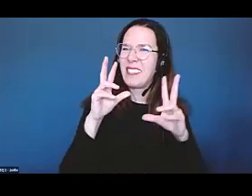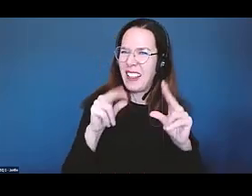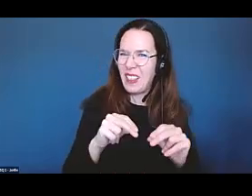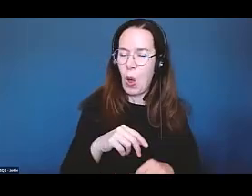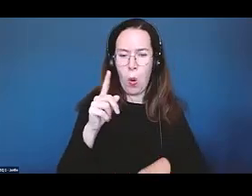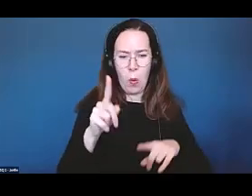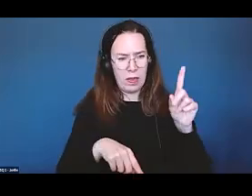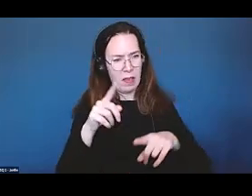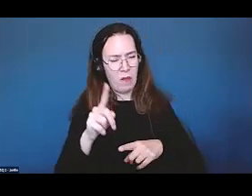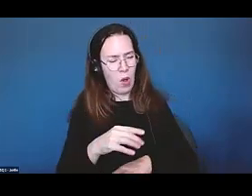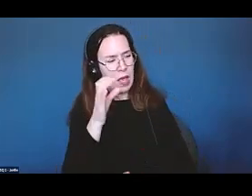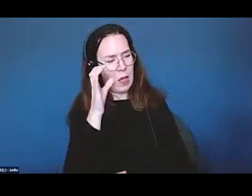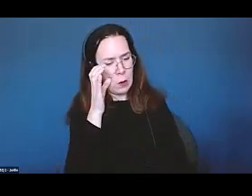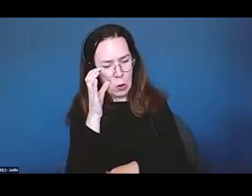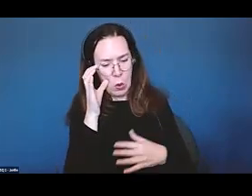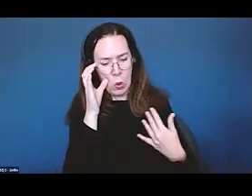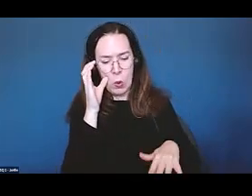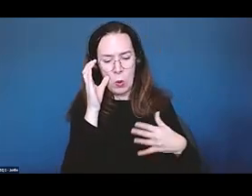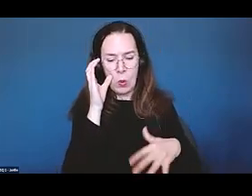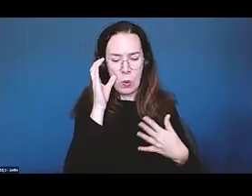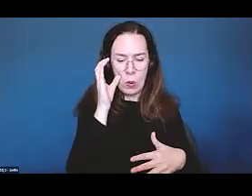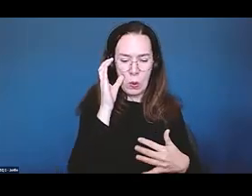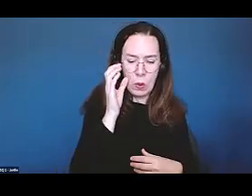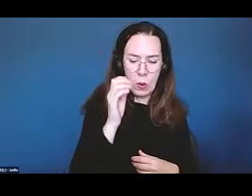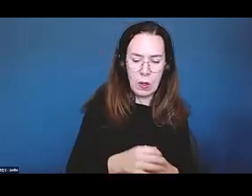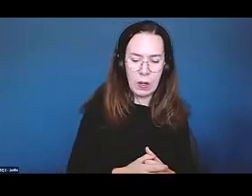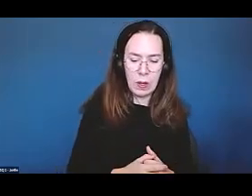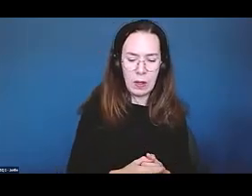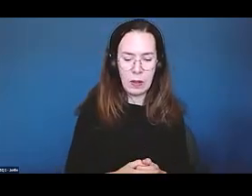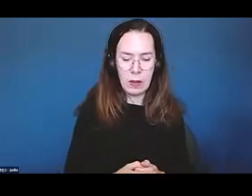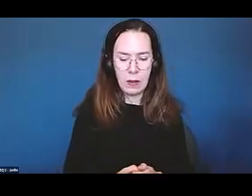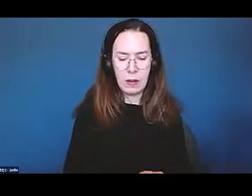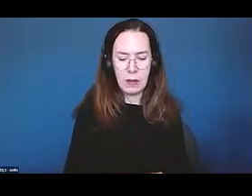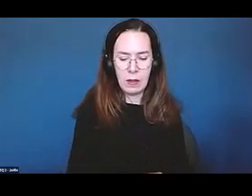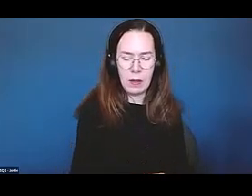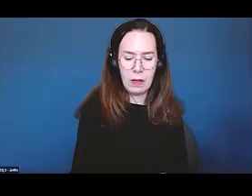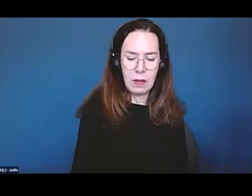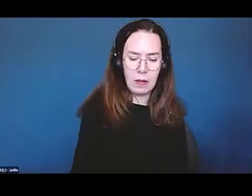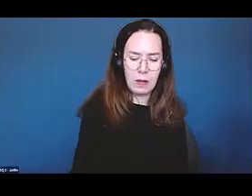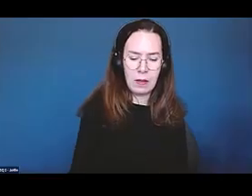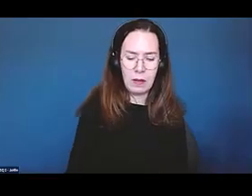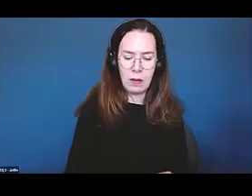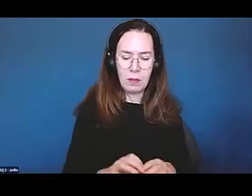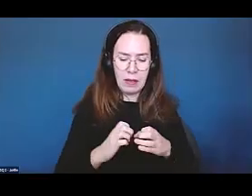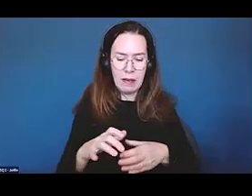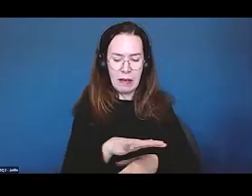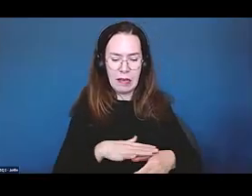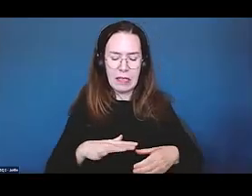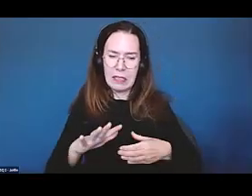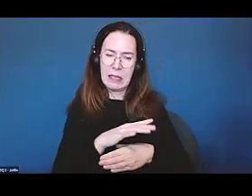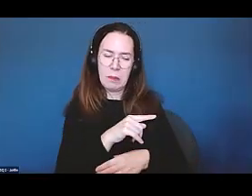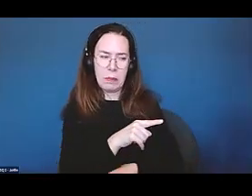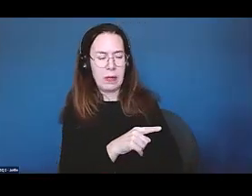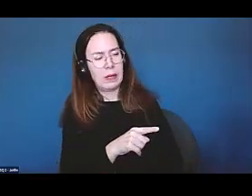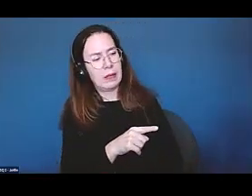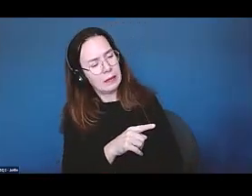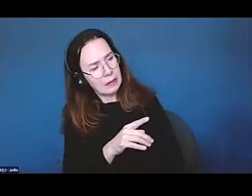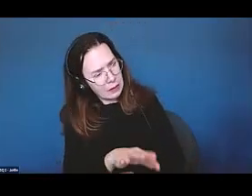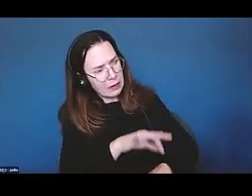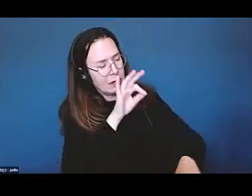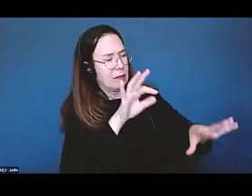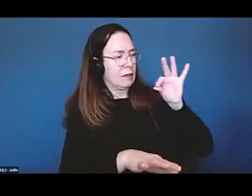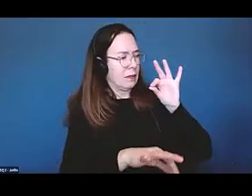de moments qui n'ont pas été confortables et en tant qu'équipe, on l'a découvert et en